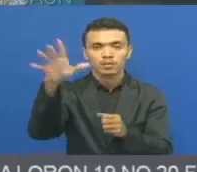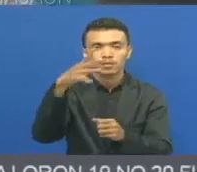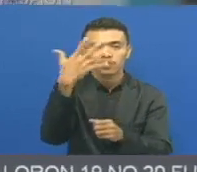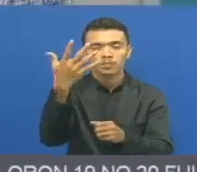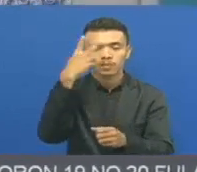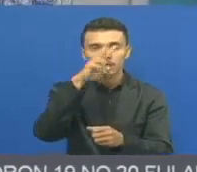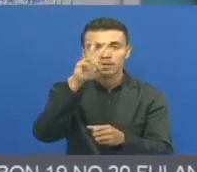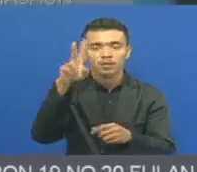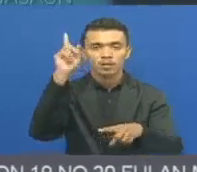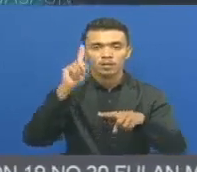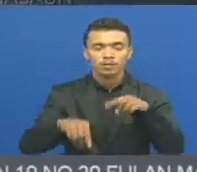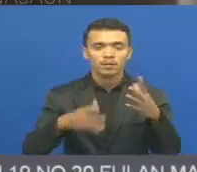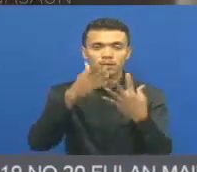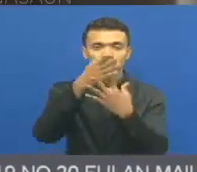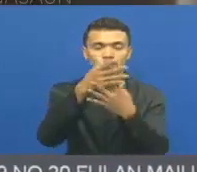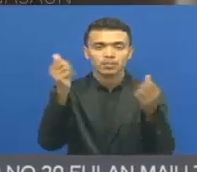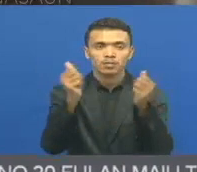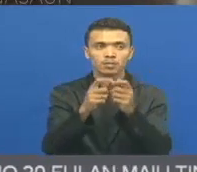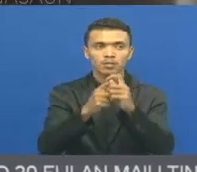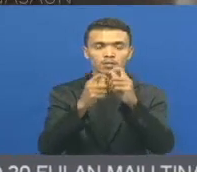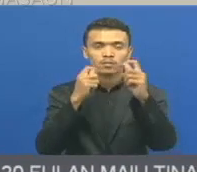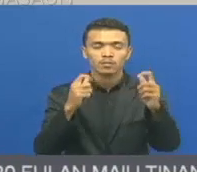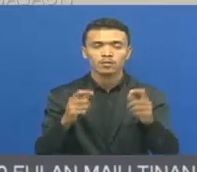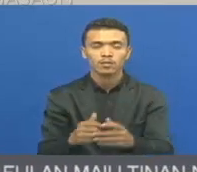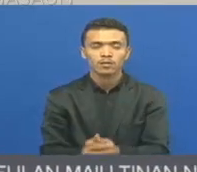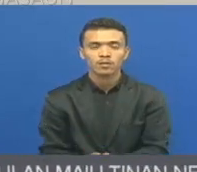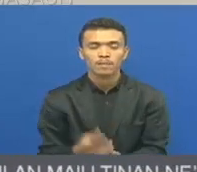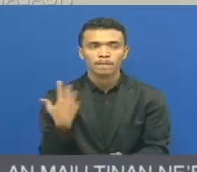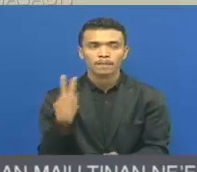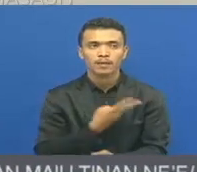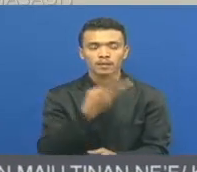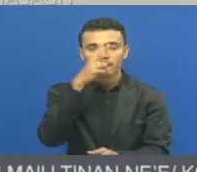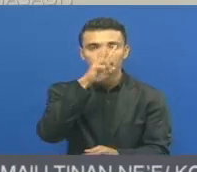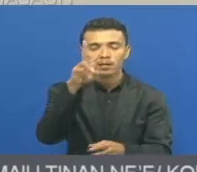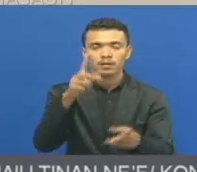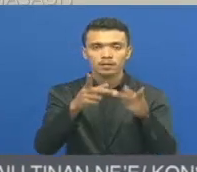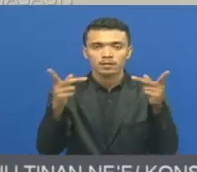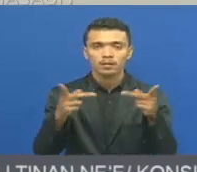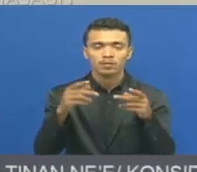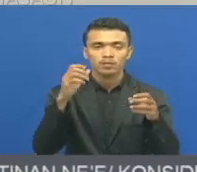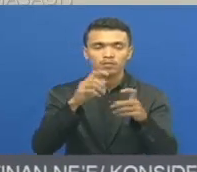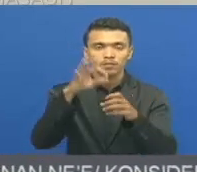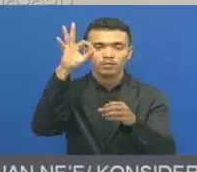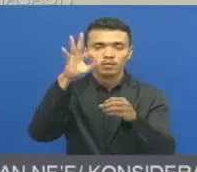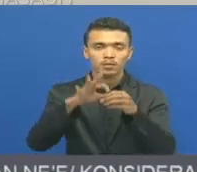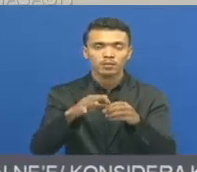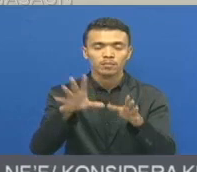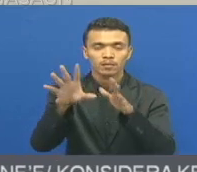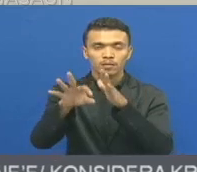identificado la bela sesu ho transporte ita ihane identifikasi entum pesan ne be maka hetan